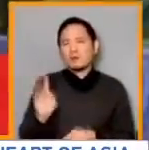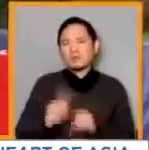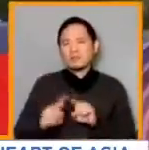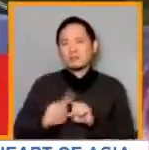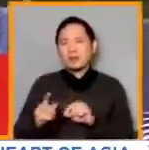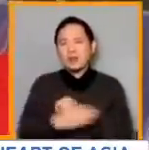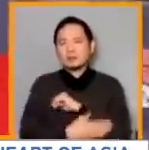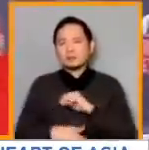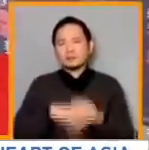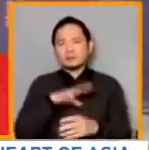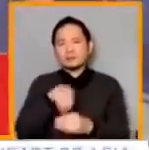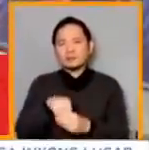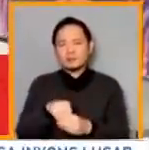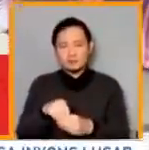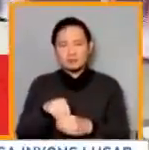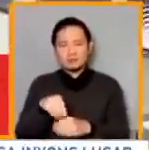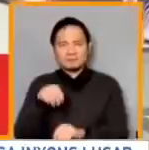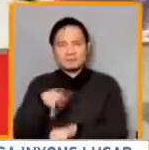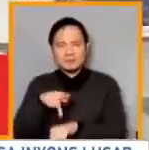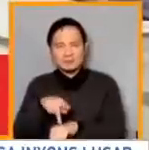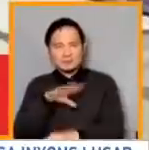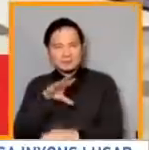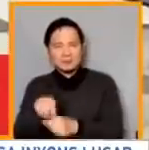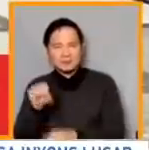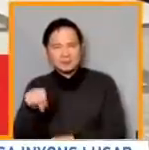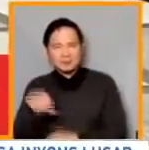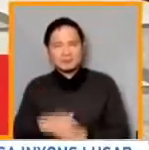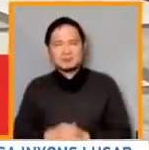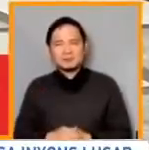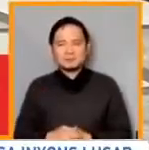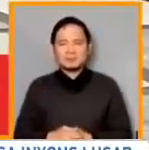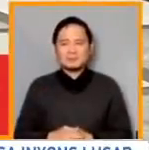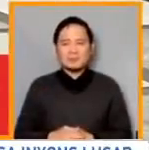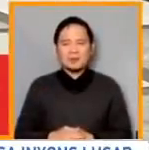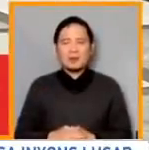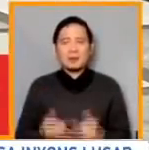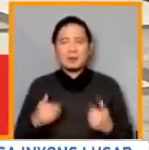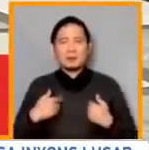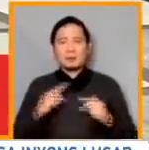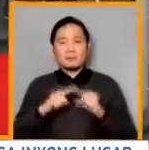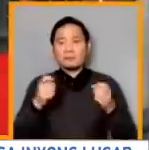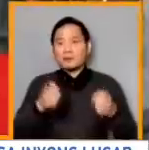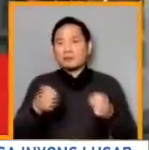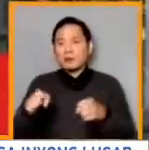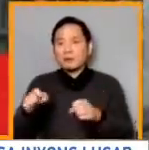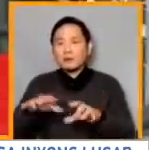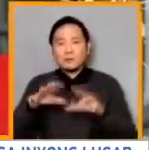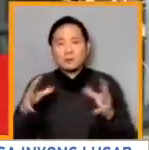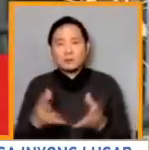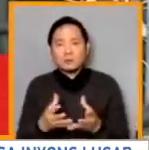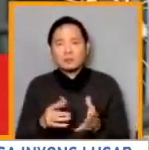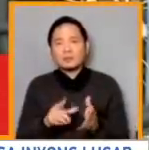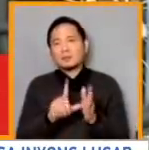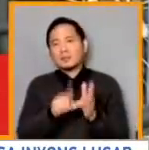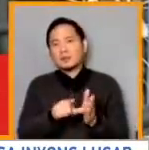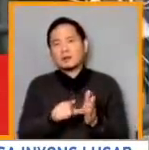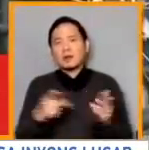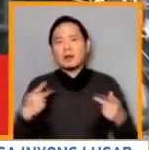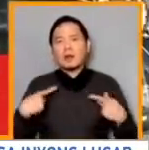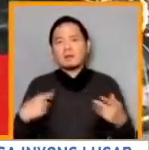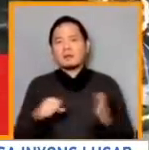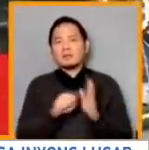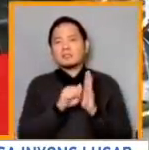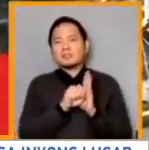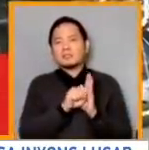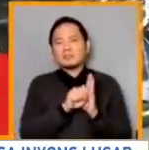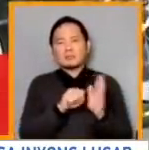Pilipinas. Kada oras may nangyayaring sports event sa ibang bahagi ng mundo, pagkatapos ay ipapasa ang symbolic baton sa susunod